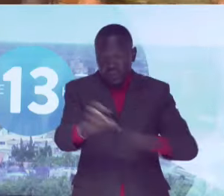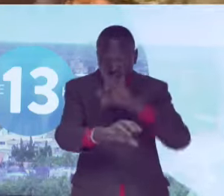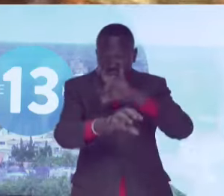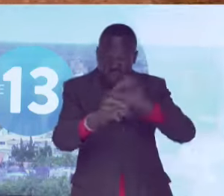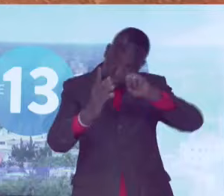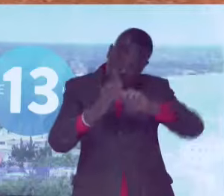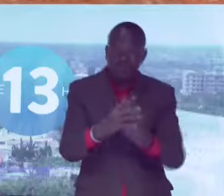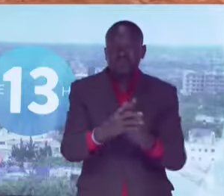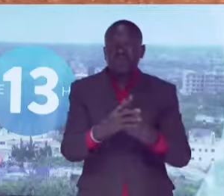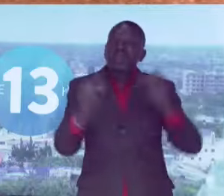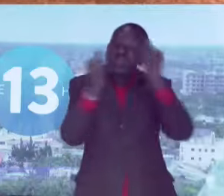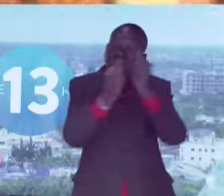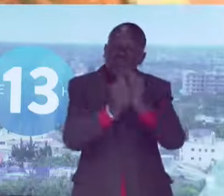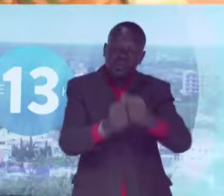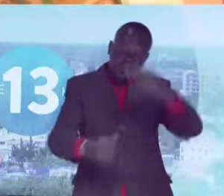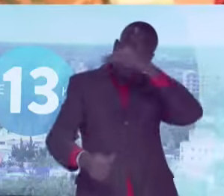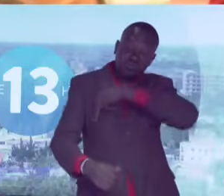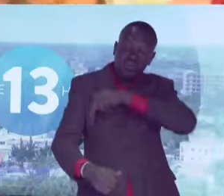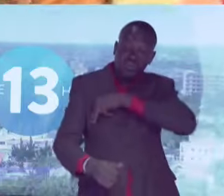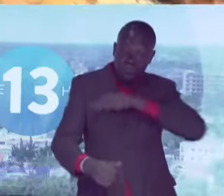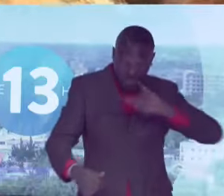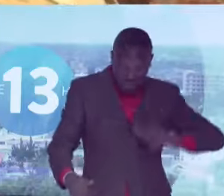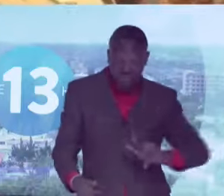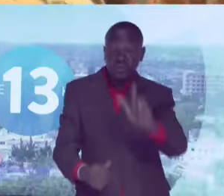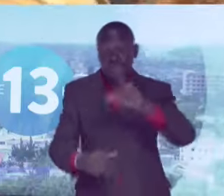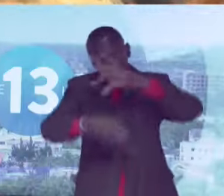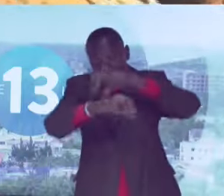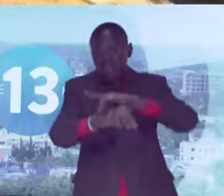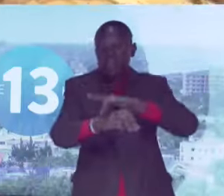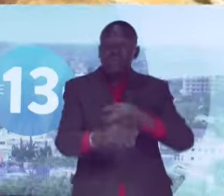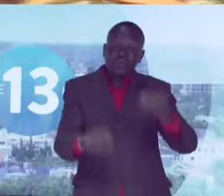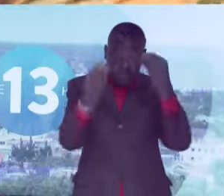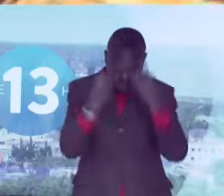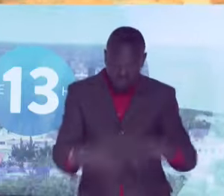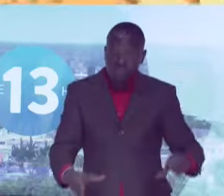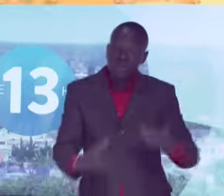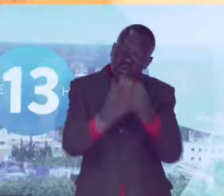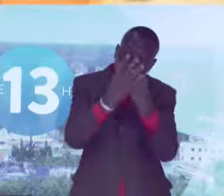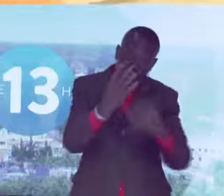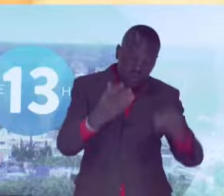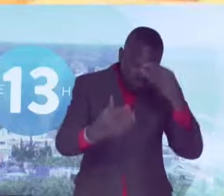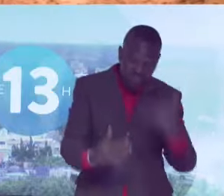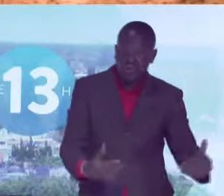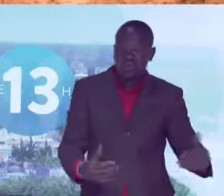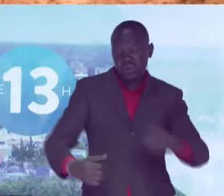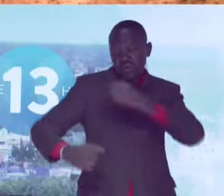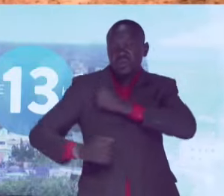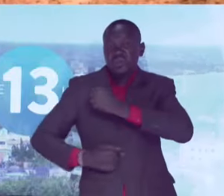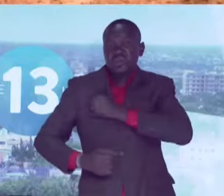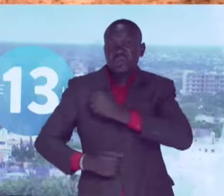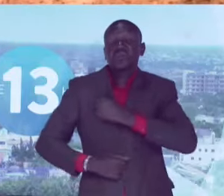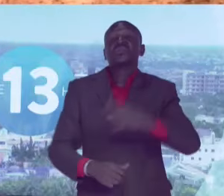débuts, avec des opérations aéro-terrestres. En cause, le manque d'équipement militaire. Dans la